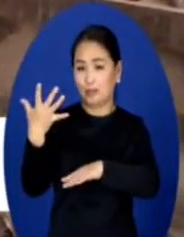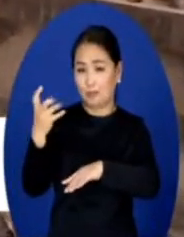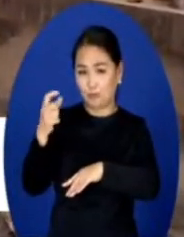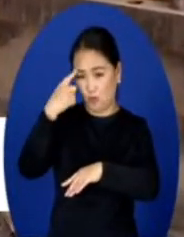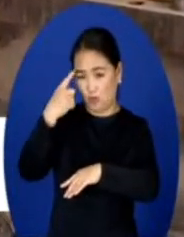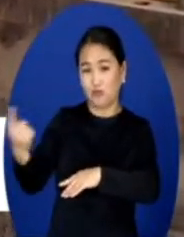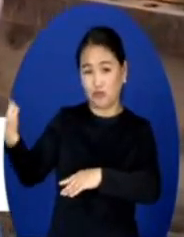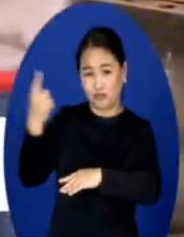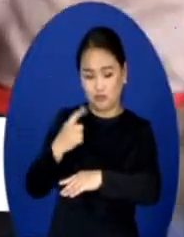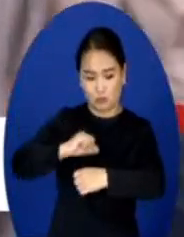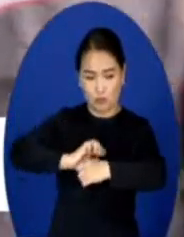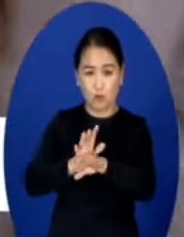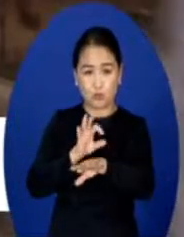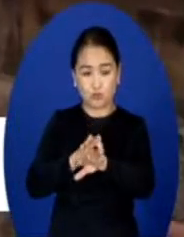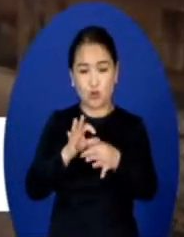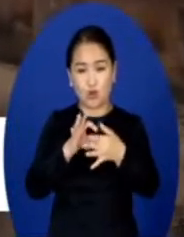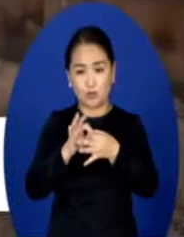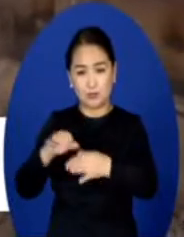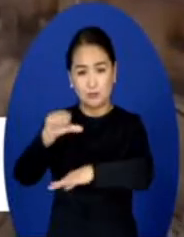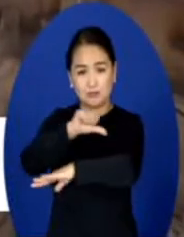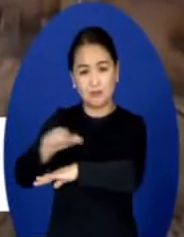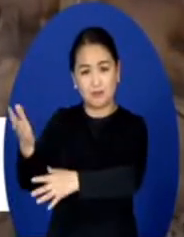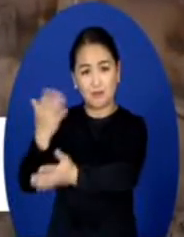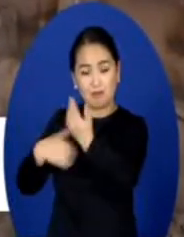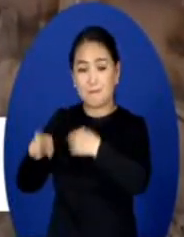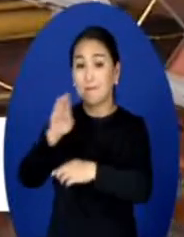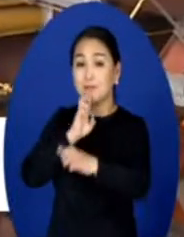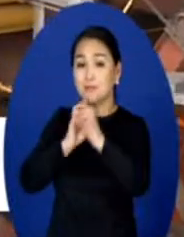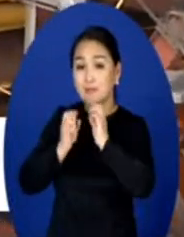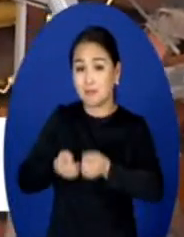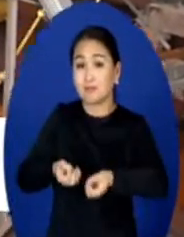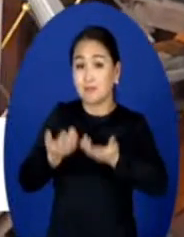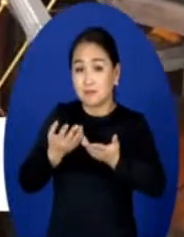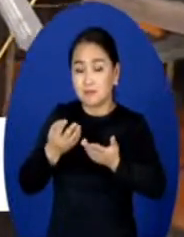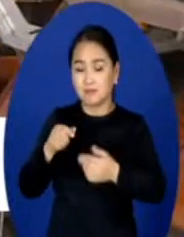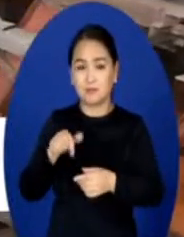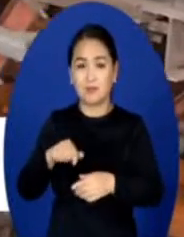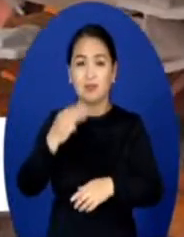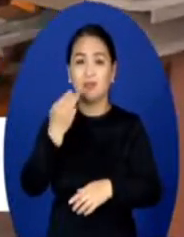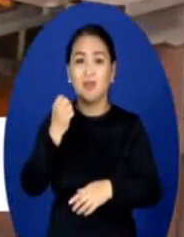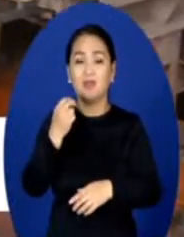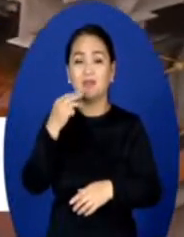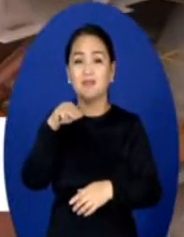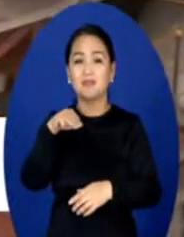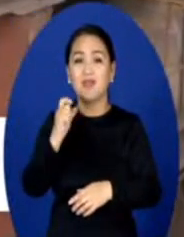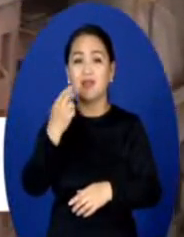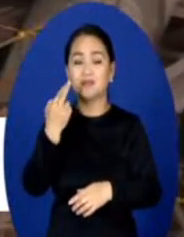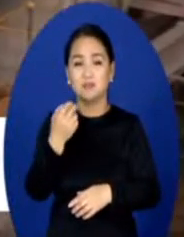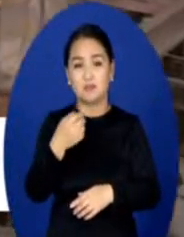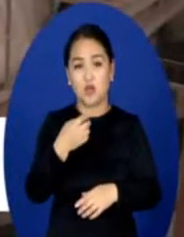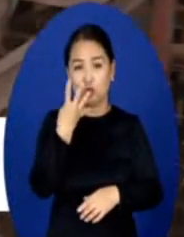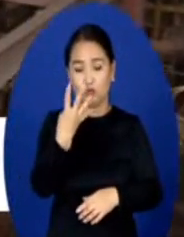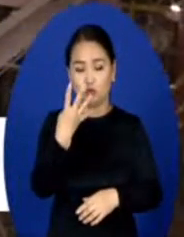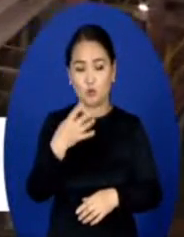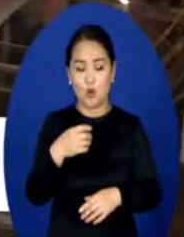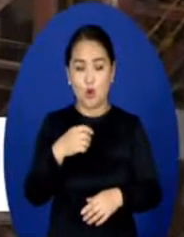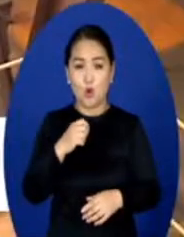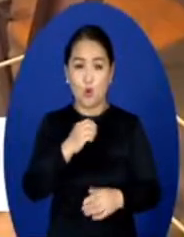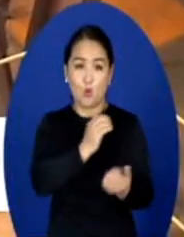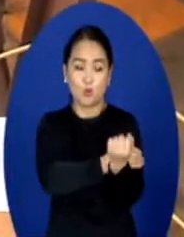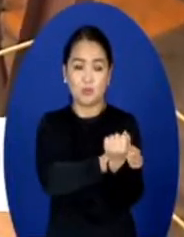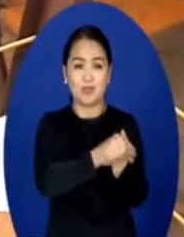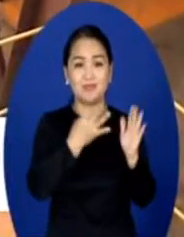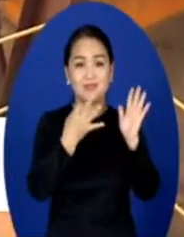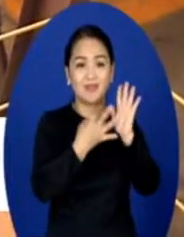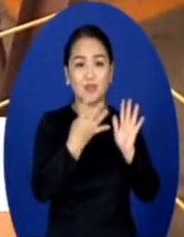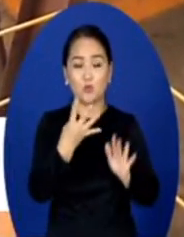байгаа юм байна. Учир нь цар тахлын улмаас гаднаас ажиллах хүч наахад бэрхшээл учирсан юм байна. Тэд 4 хүчин чадлаа 86 мегаваттар нэмсэн. Энэ